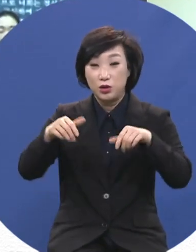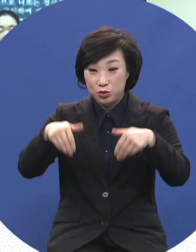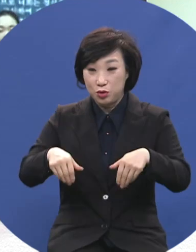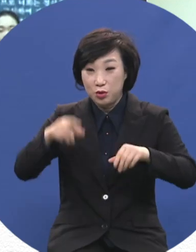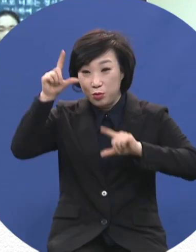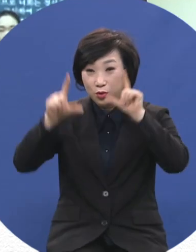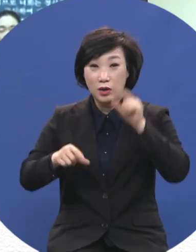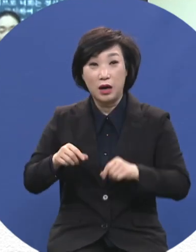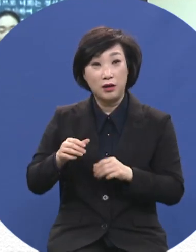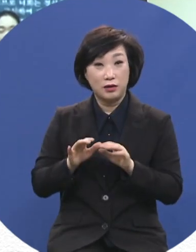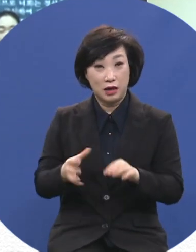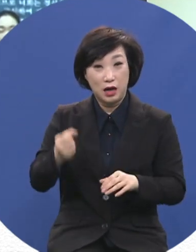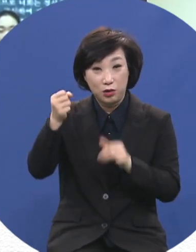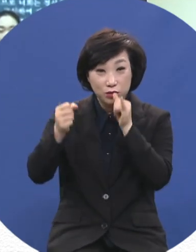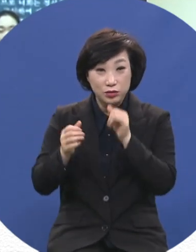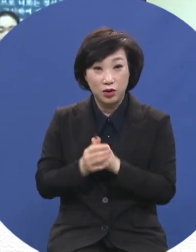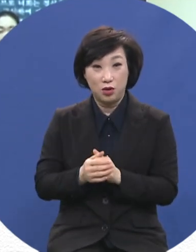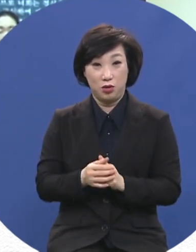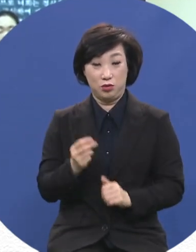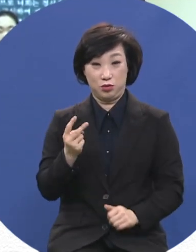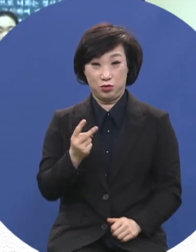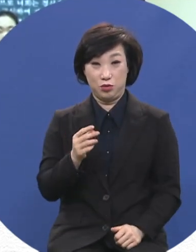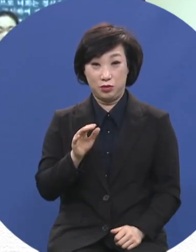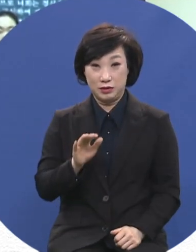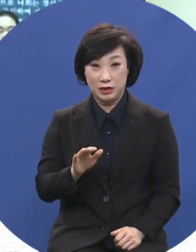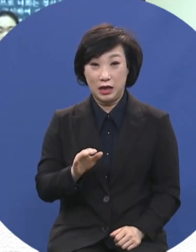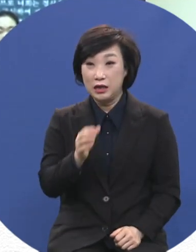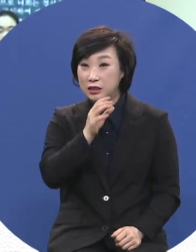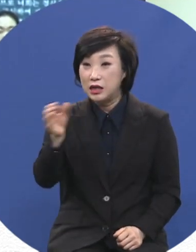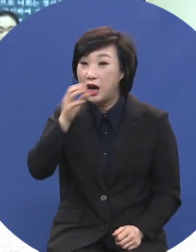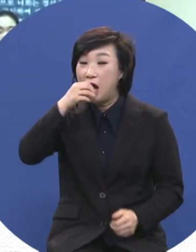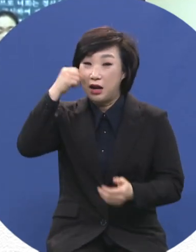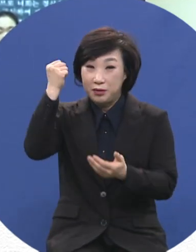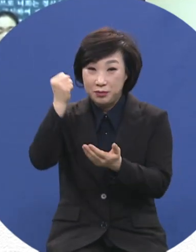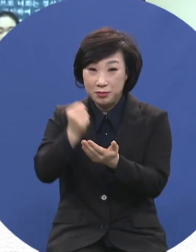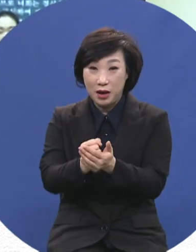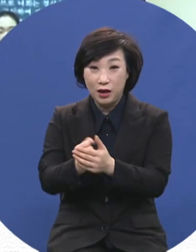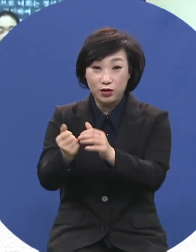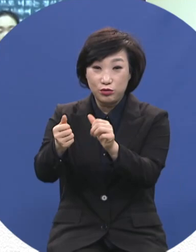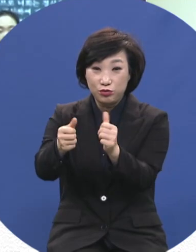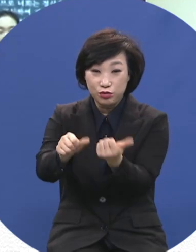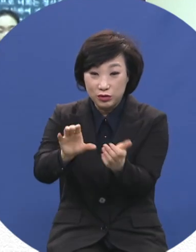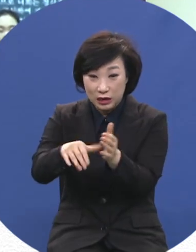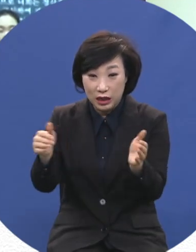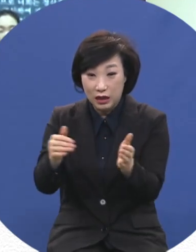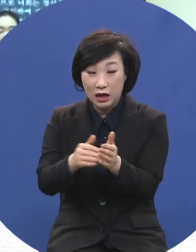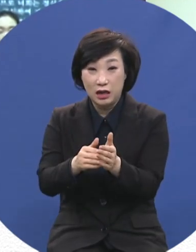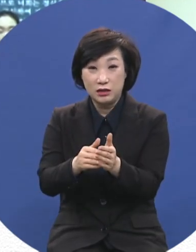형체를 입었어. 그리고 십자가에 달려 죽기까지